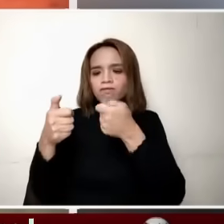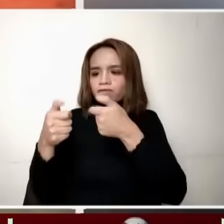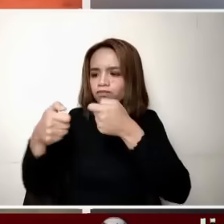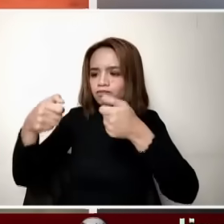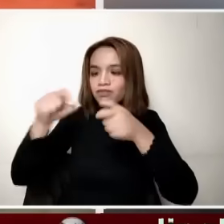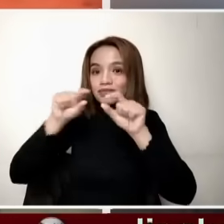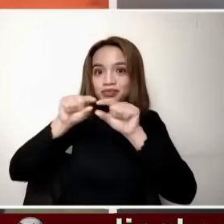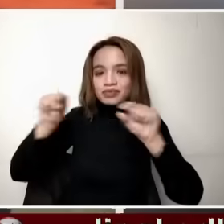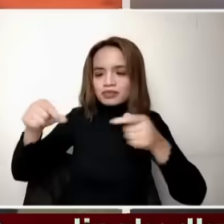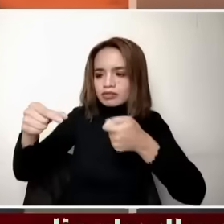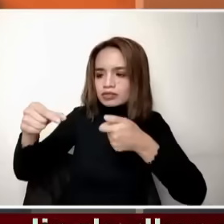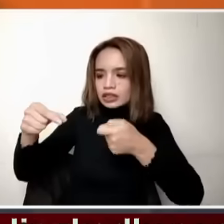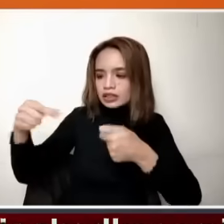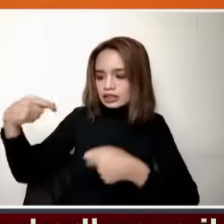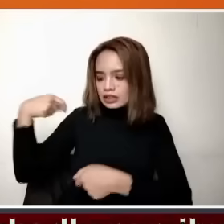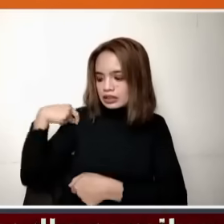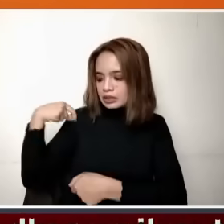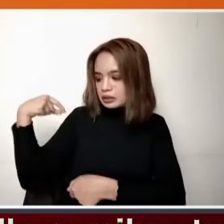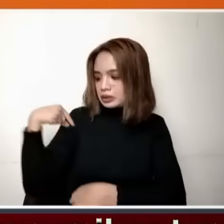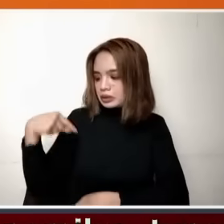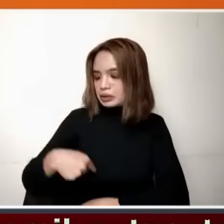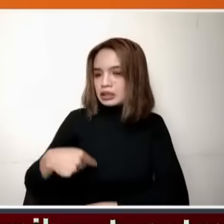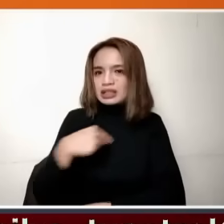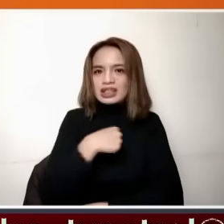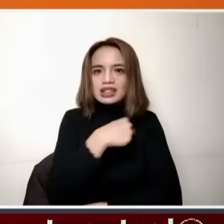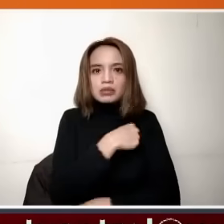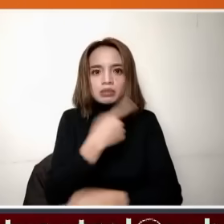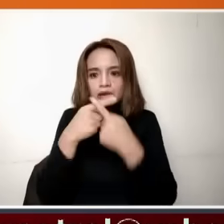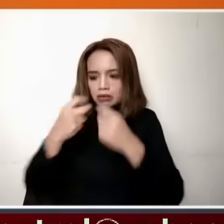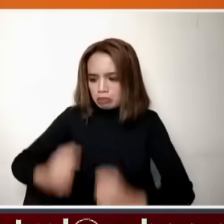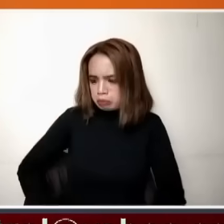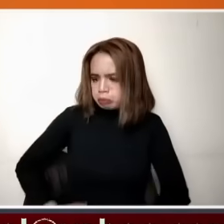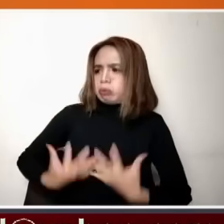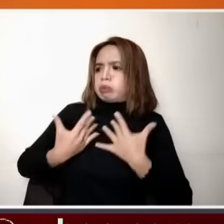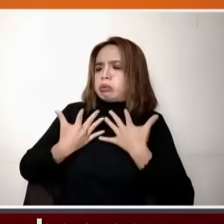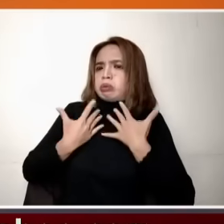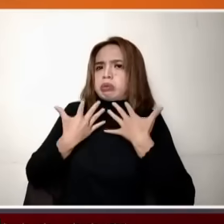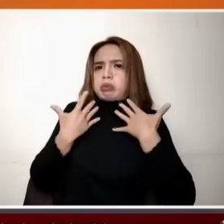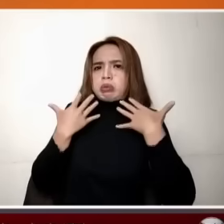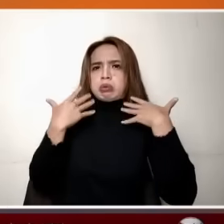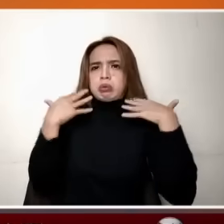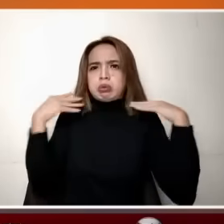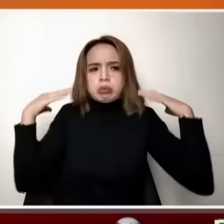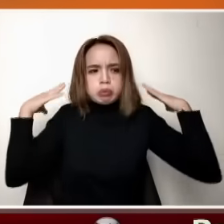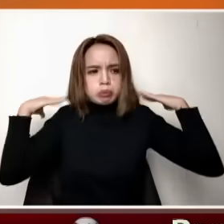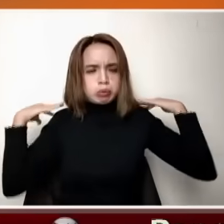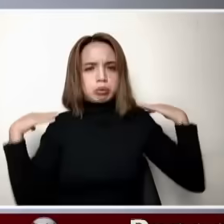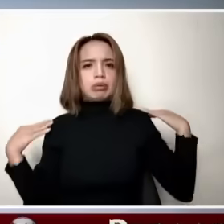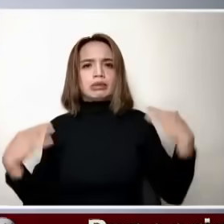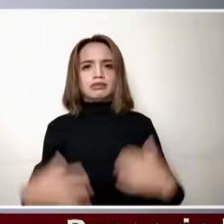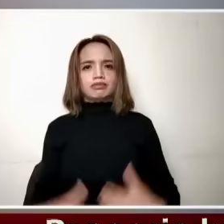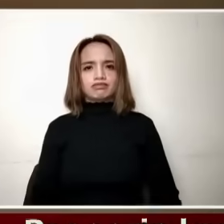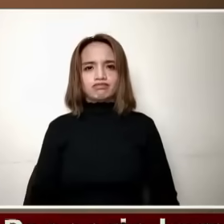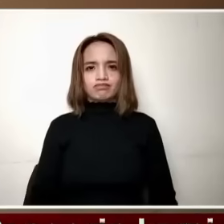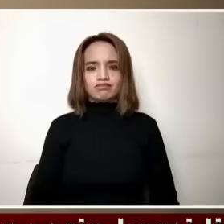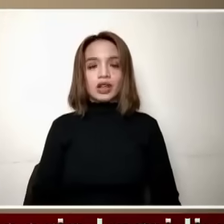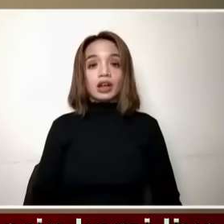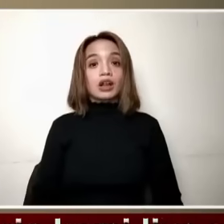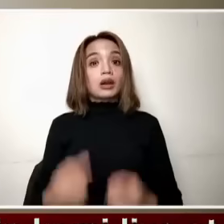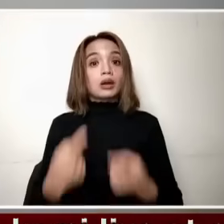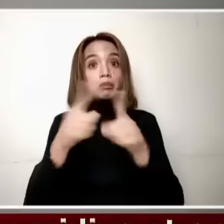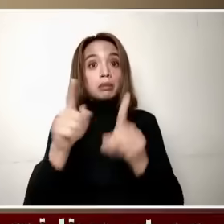idikit ang iba pang materyales sa costume. Pero nagliyab ito at kumalat ang apoy sa buong katawan ng dalagita. Ligtas naman siya